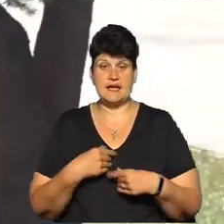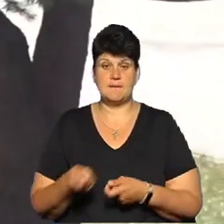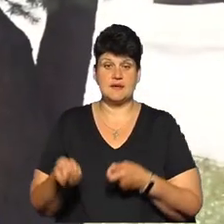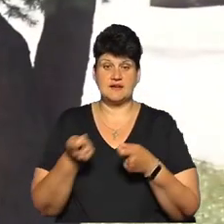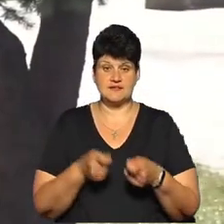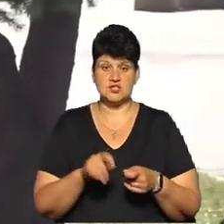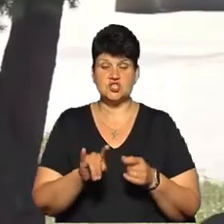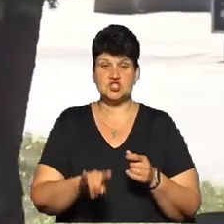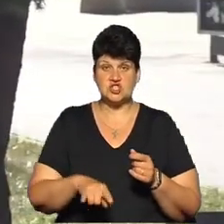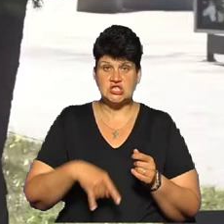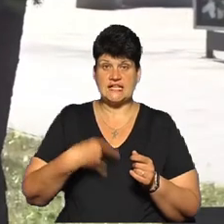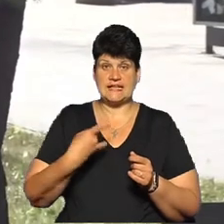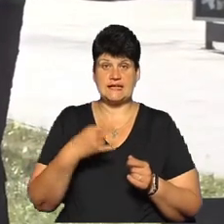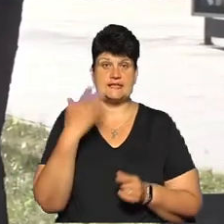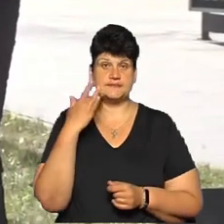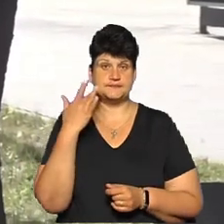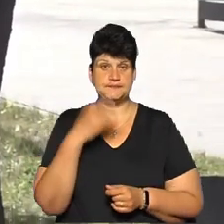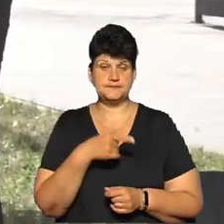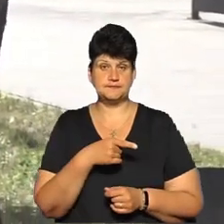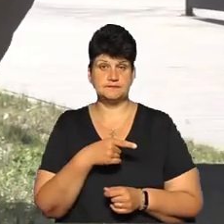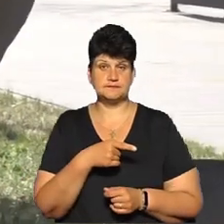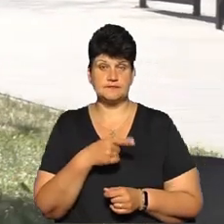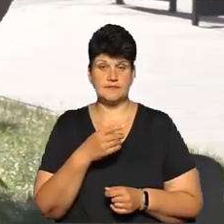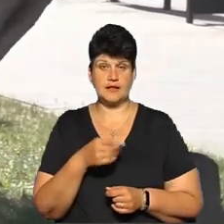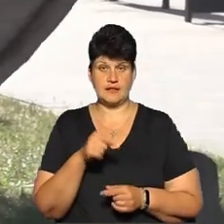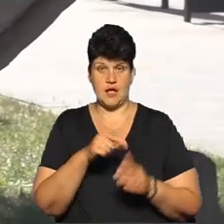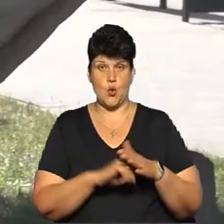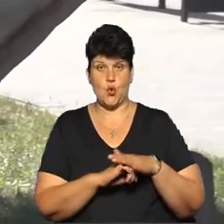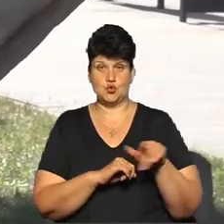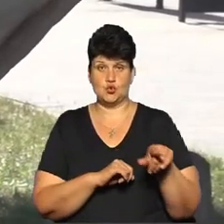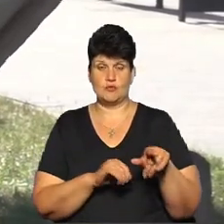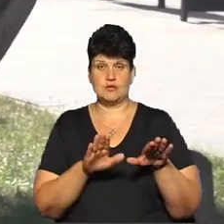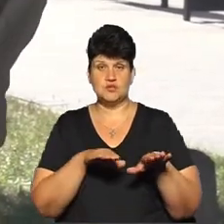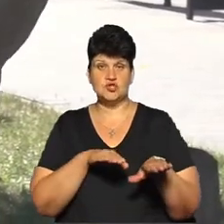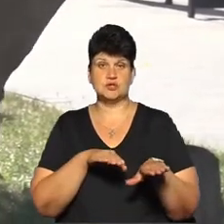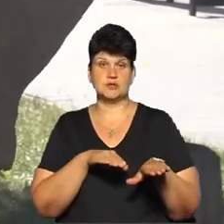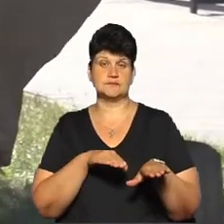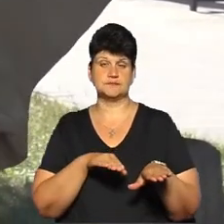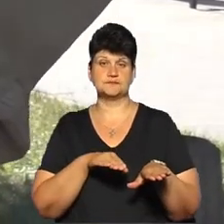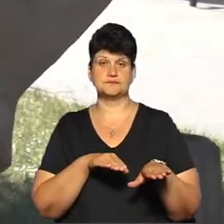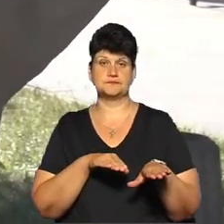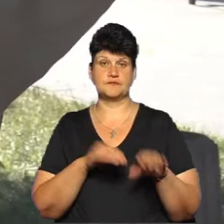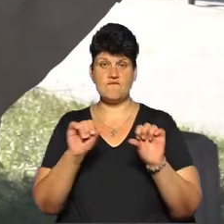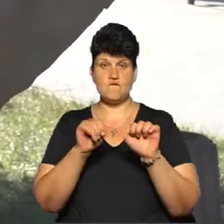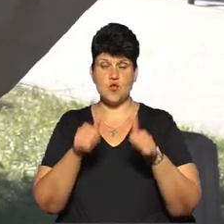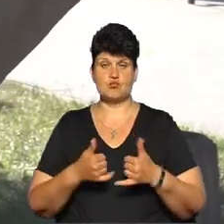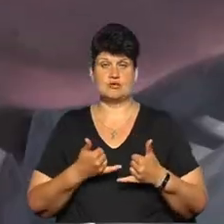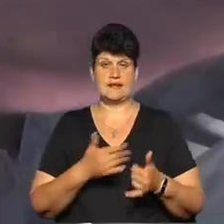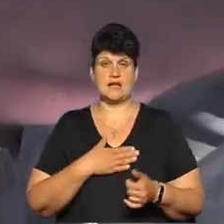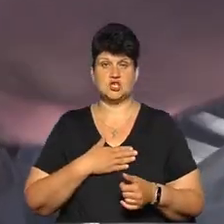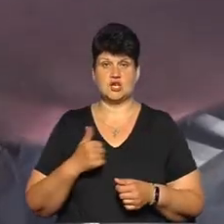штани з США. На основі них ми будемо відшивати форму для наших